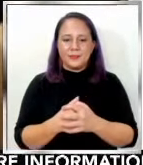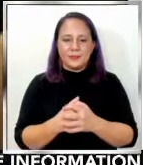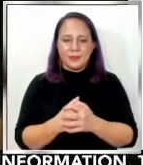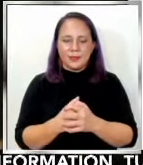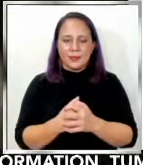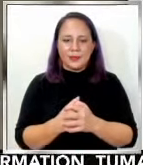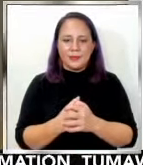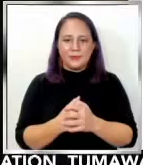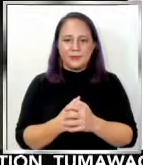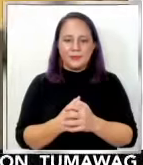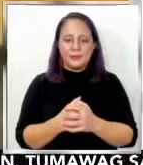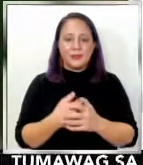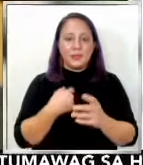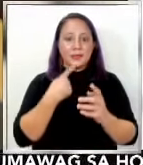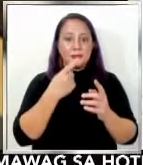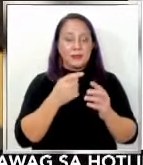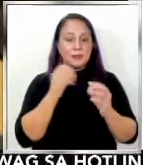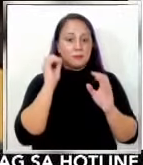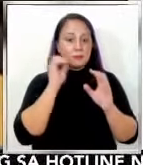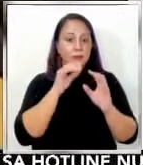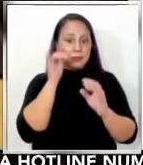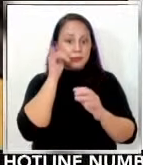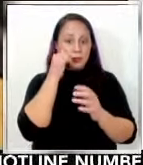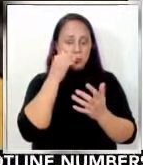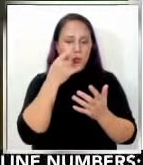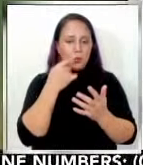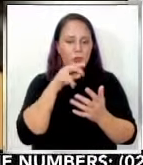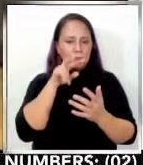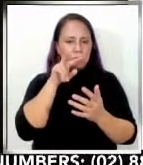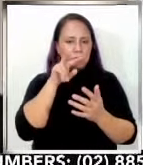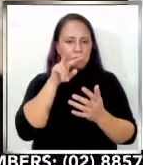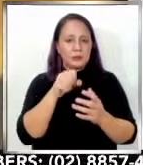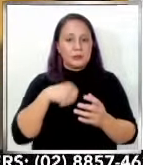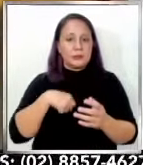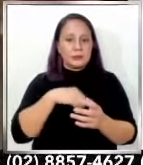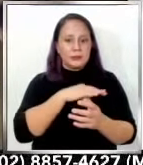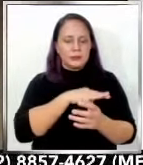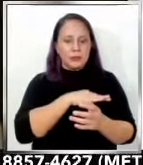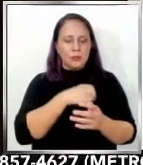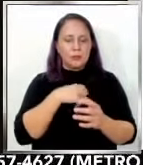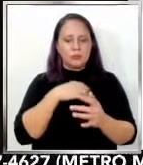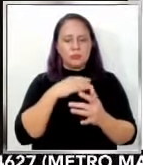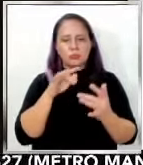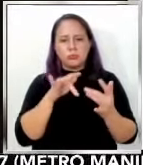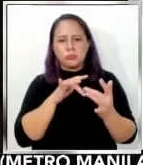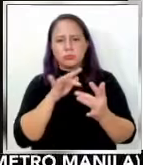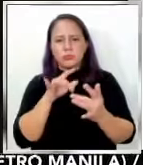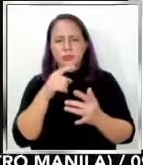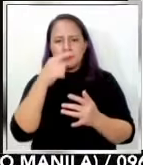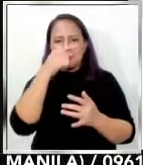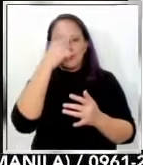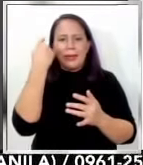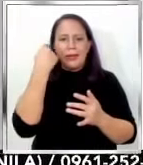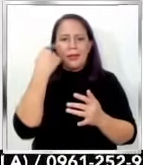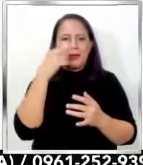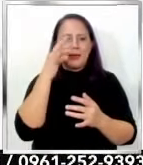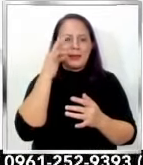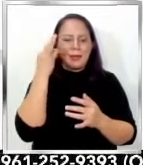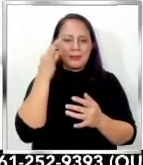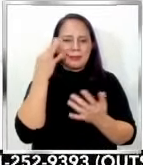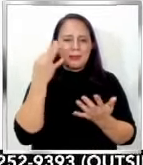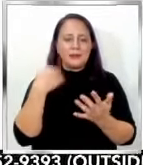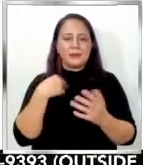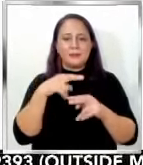Ayon po sa uploader ng video, nakita ng station staff na gumagala ang isang itim na pusa sa riles sa bahagi ng Columbus